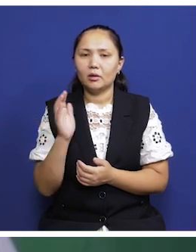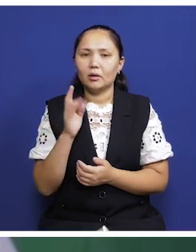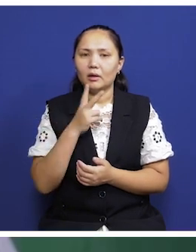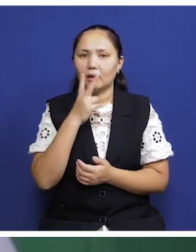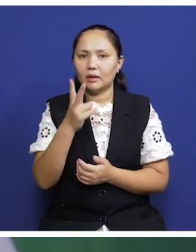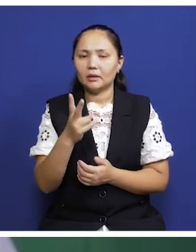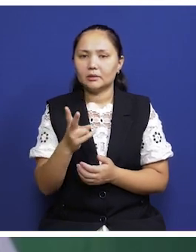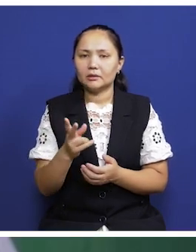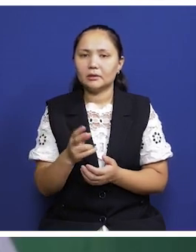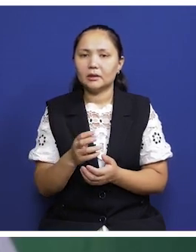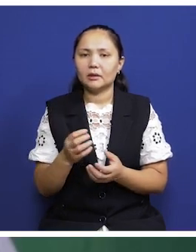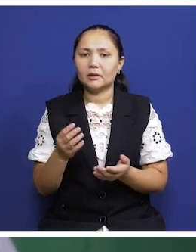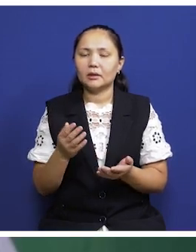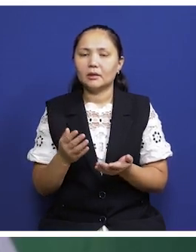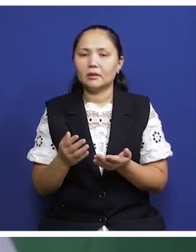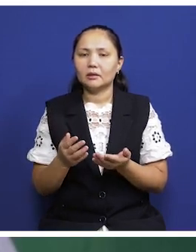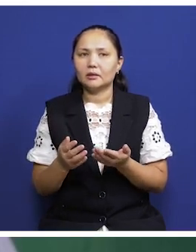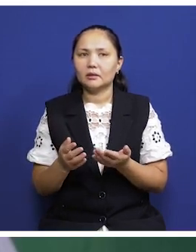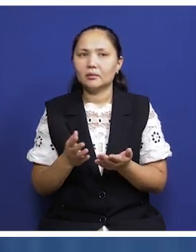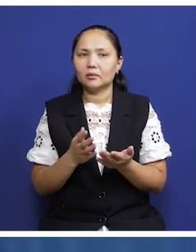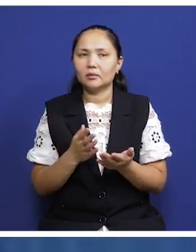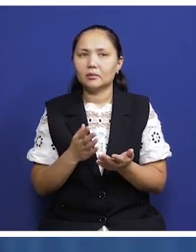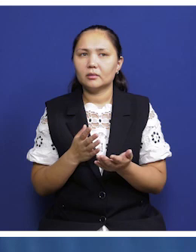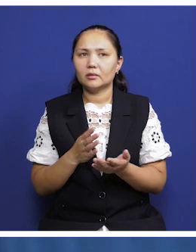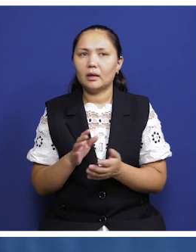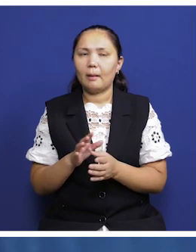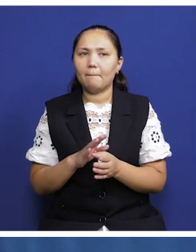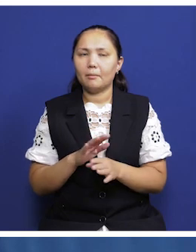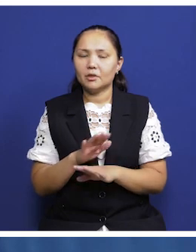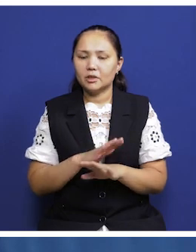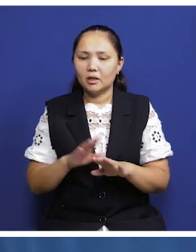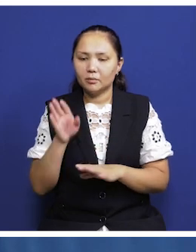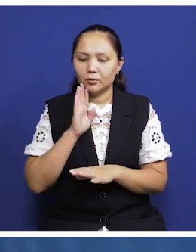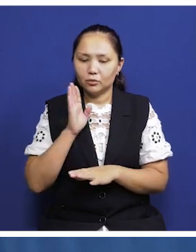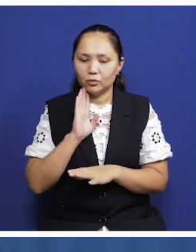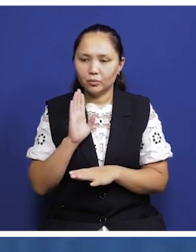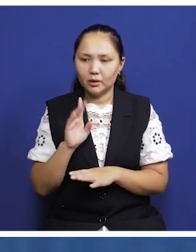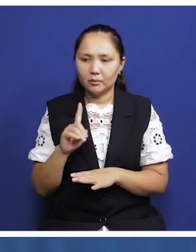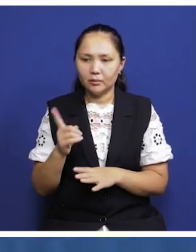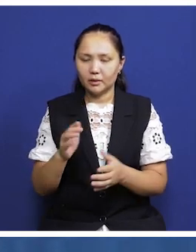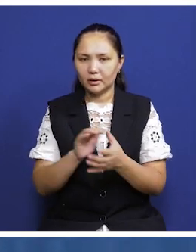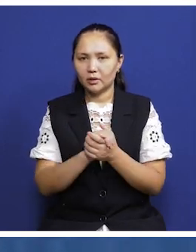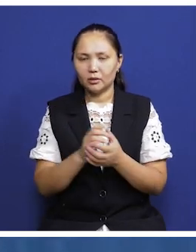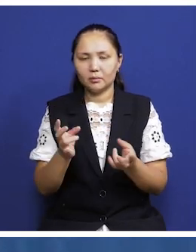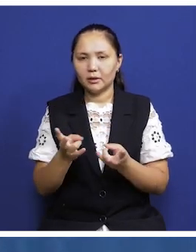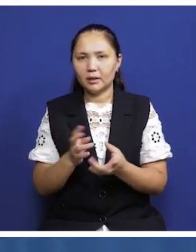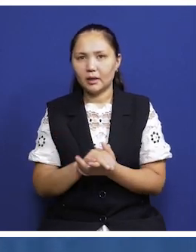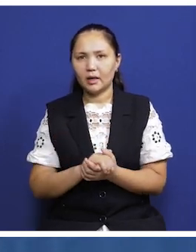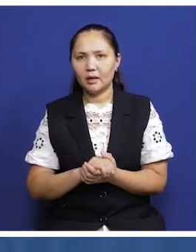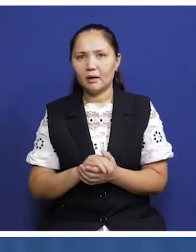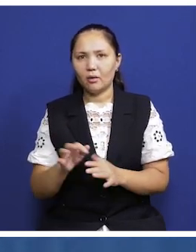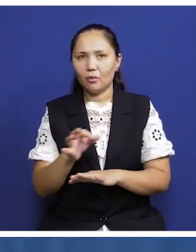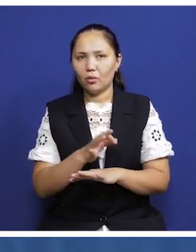шығасыздар. Егер де мүмкін болатын болса, сол жолдан жасаңыздар. Жалпы ауыз су бойынша біз бір келісімге келу керекпіз.